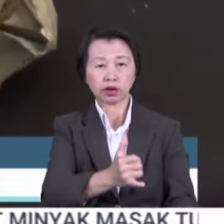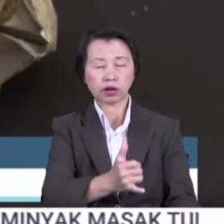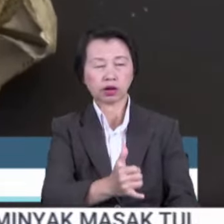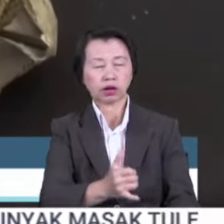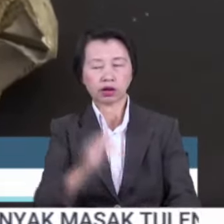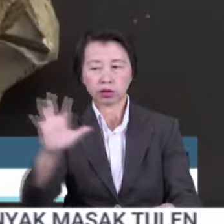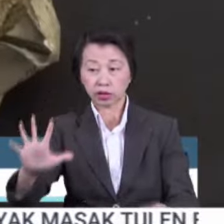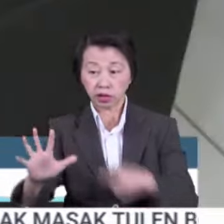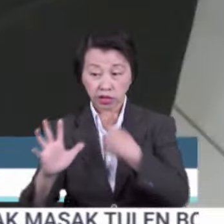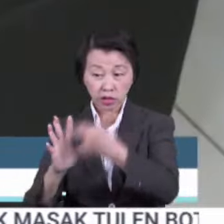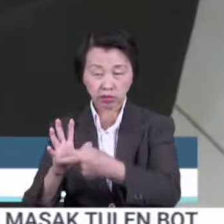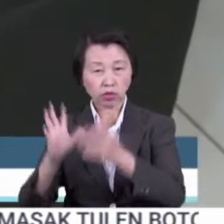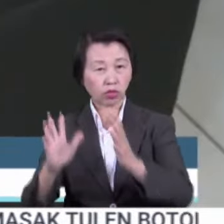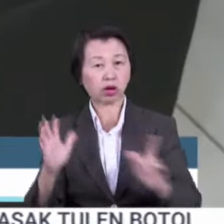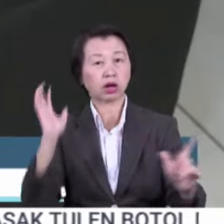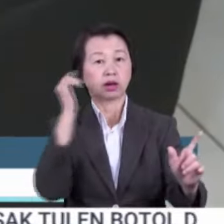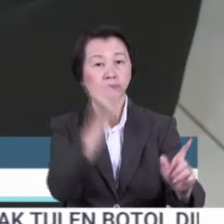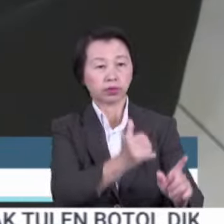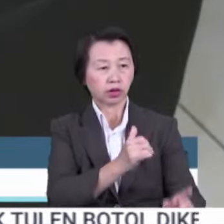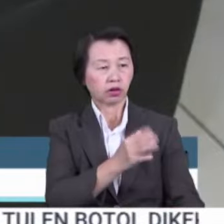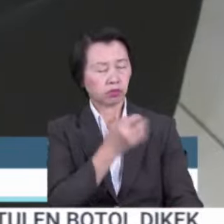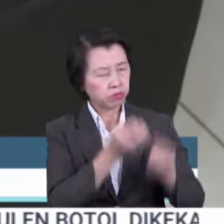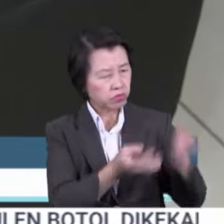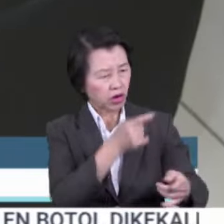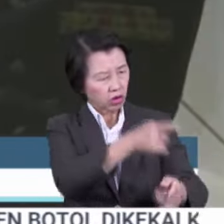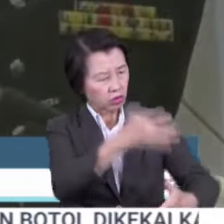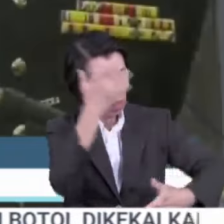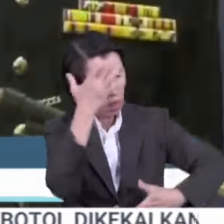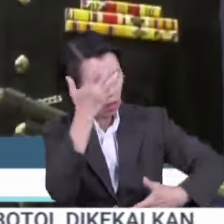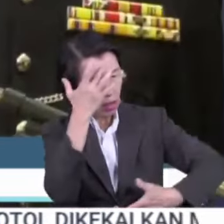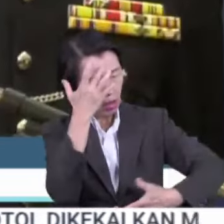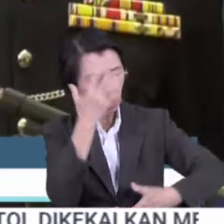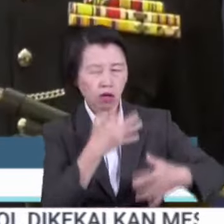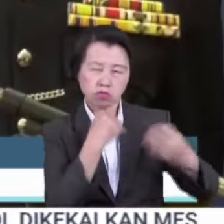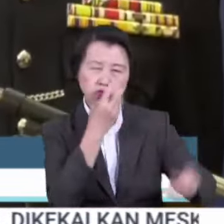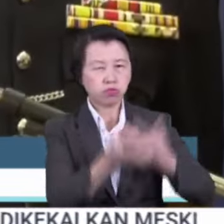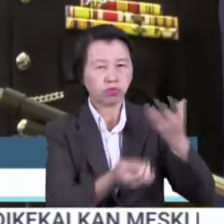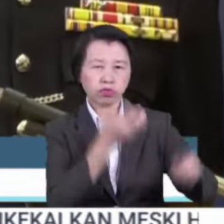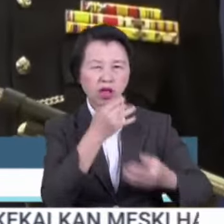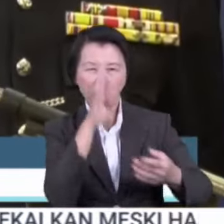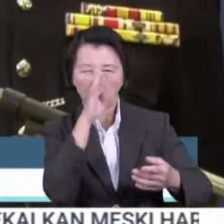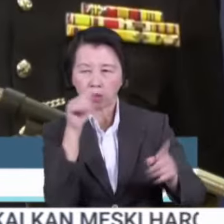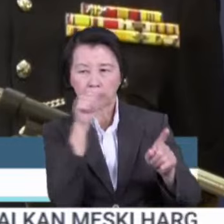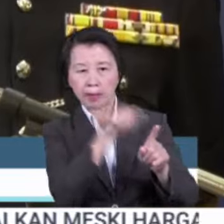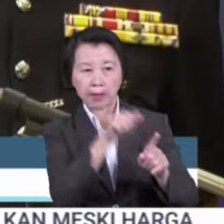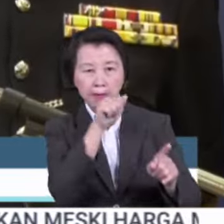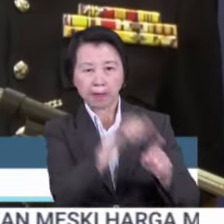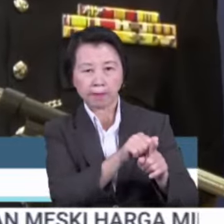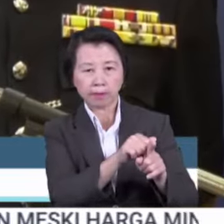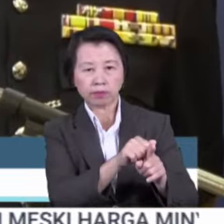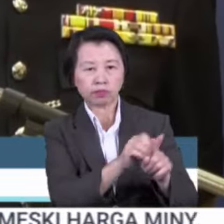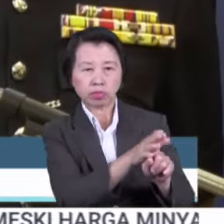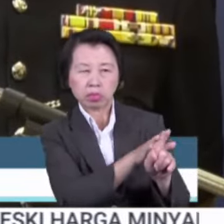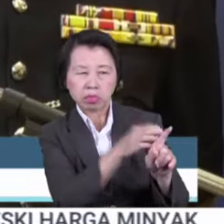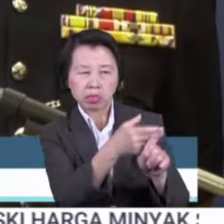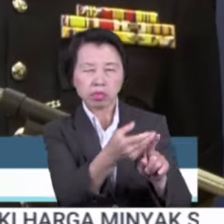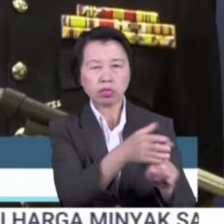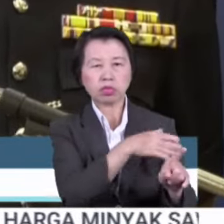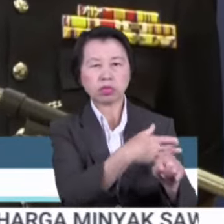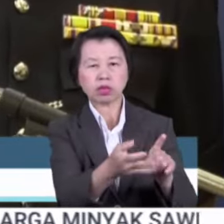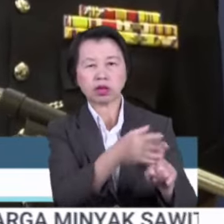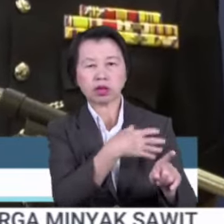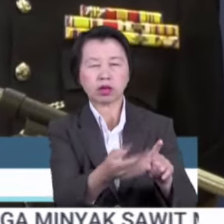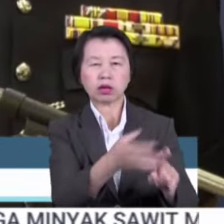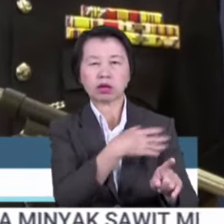bila disebut ada masalah penyakit dan tentulah jadi dia pancingnya begitu ada